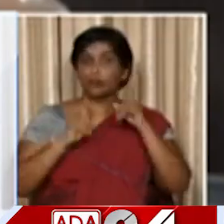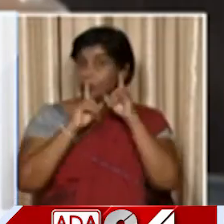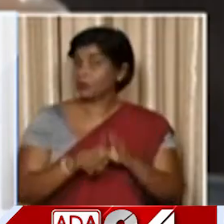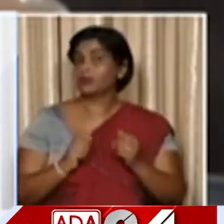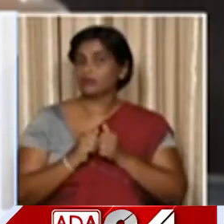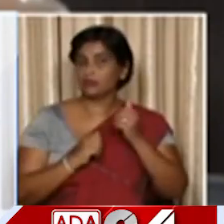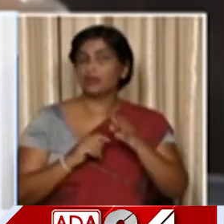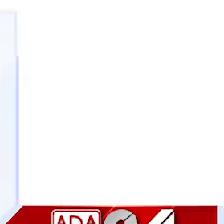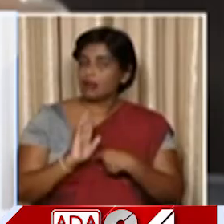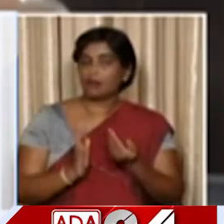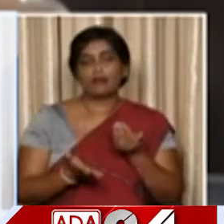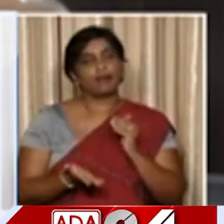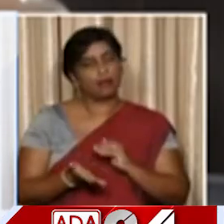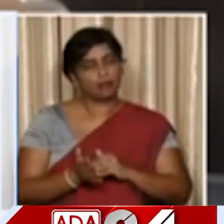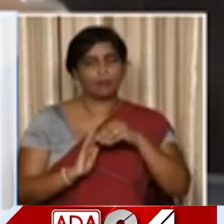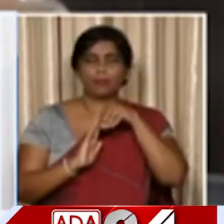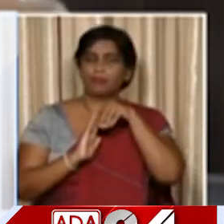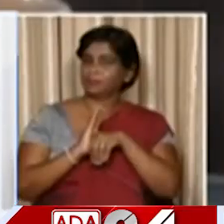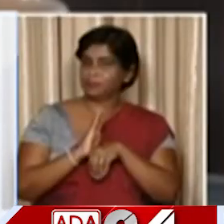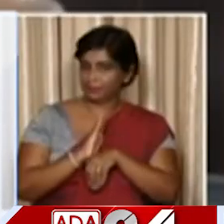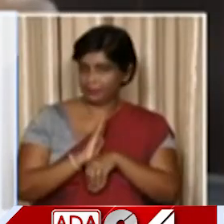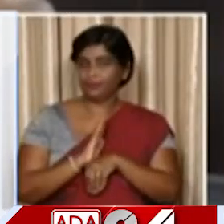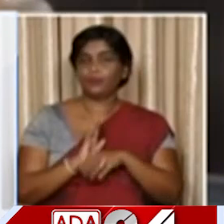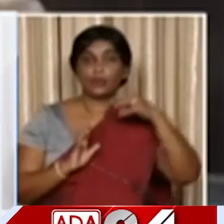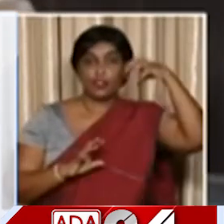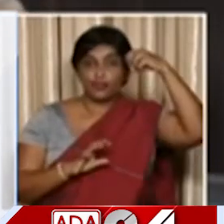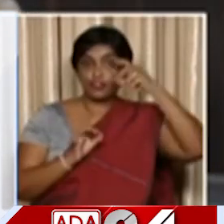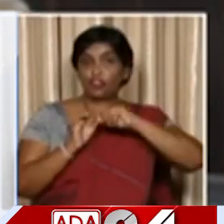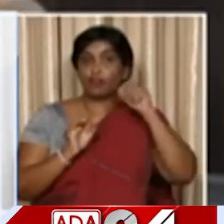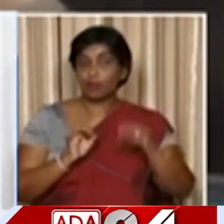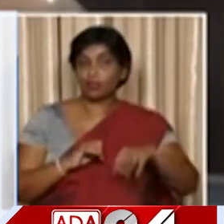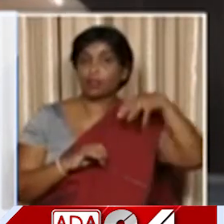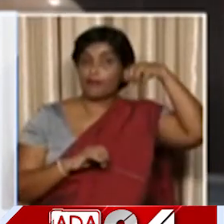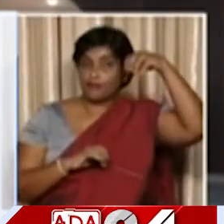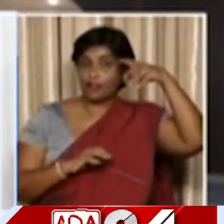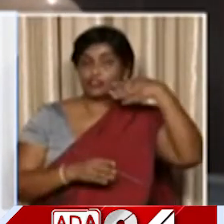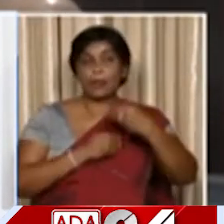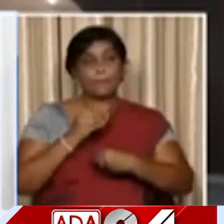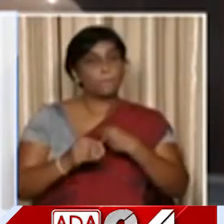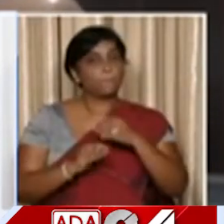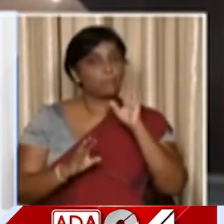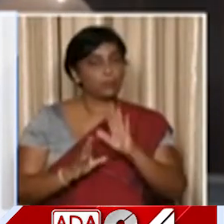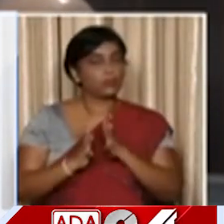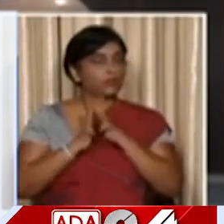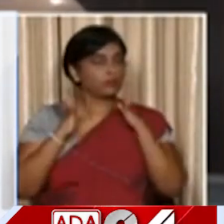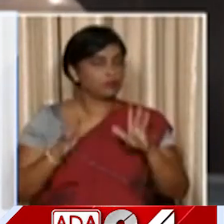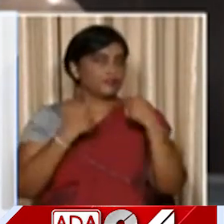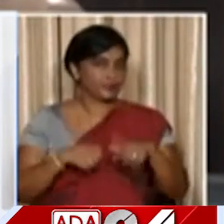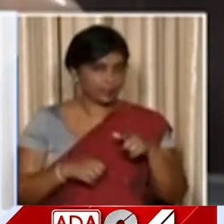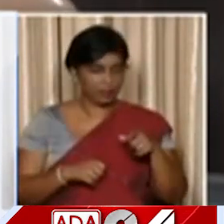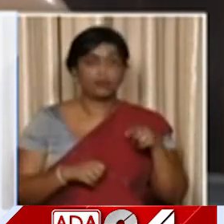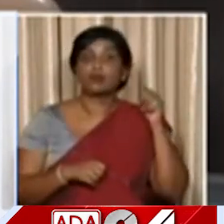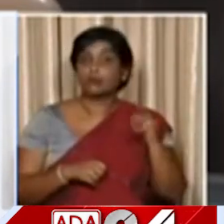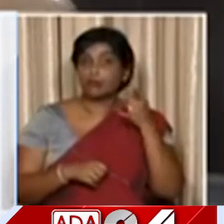වලින් වෙන්නේ රට නැවතත් අගාධයට ඇද වැටීමයි. විදුලි බල මණ්ඩලයේ විදුලි උත්පාදනය සඳහා විශාල මුදලක් වැය කරනවා.